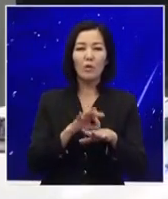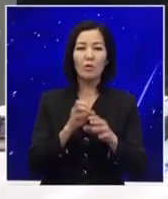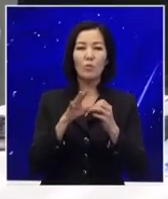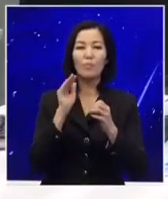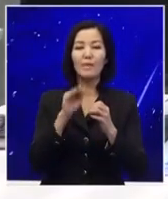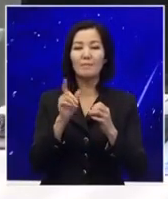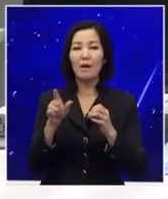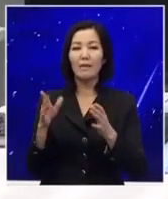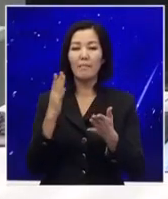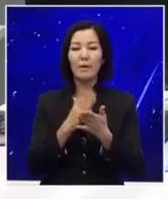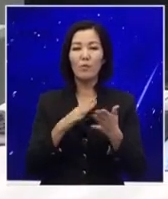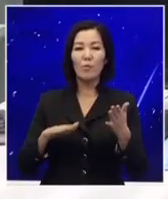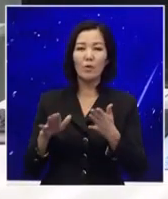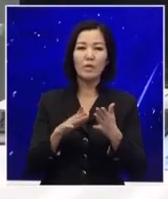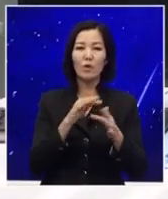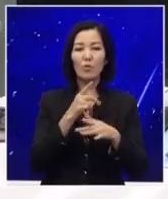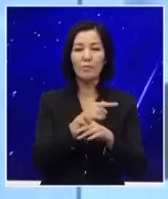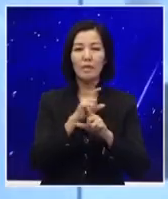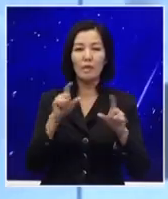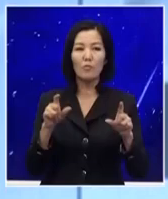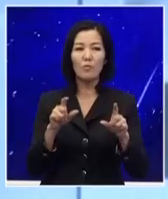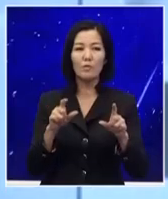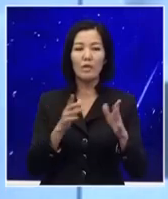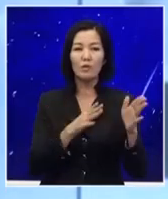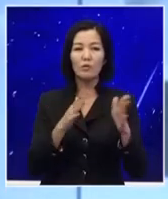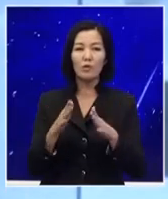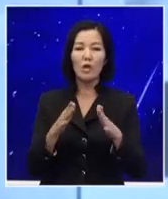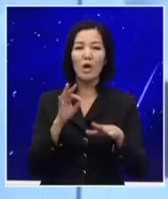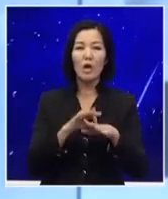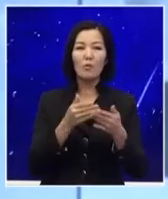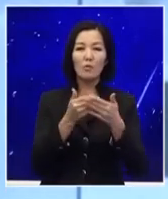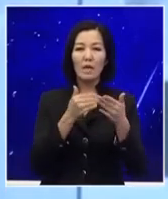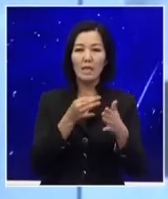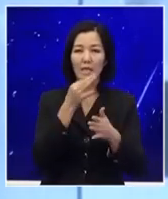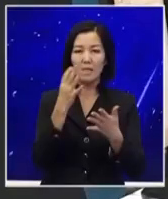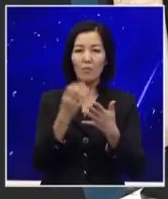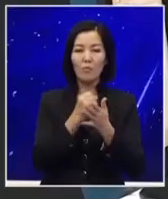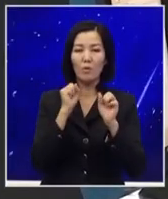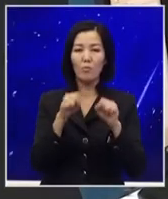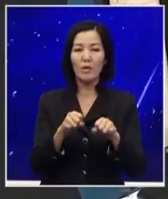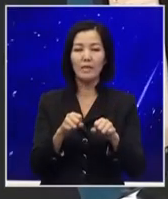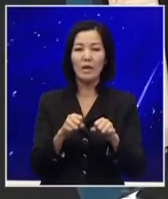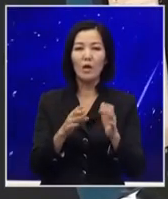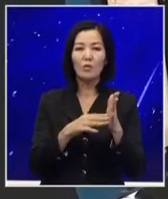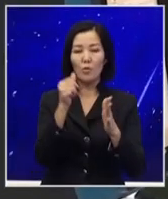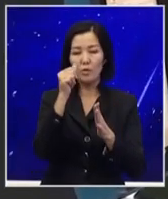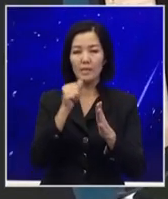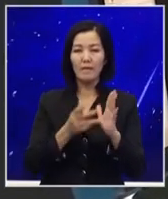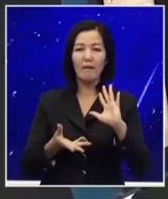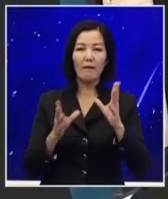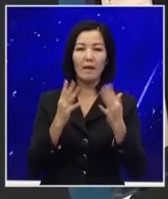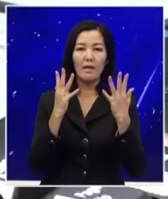15 мыңнан асқан. Өңірдегі көп салалы ауруханадағы мына жүйе аурудың алдын алуға септесіп жатыр. Соңғы 9 айда олардың